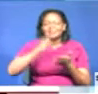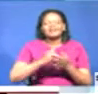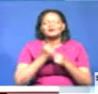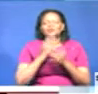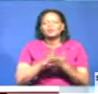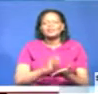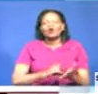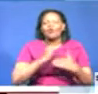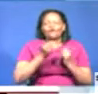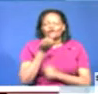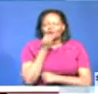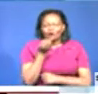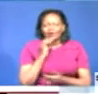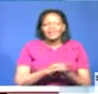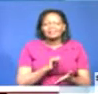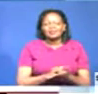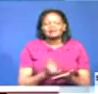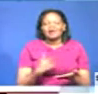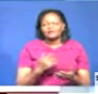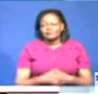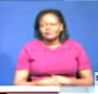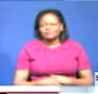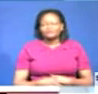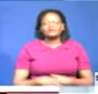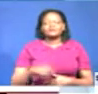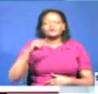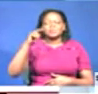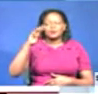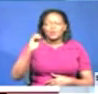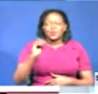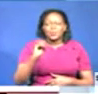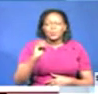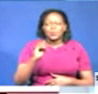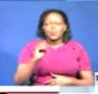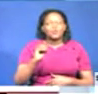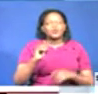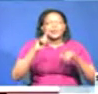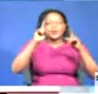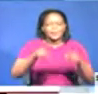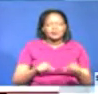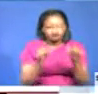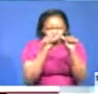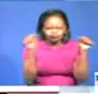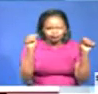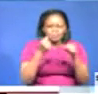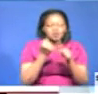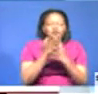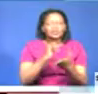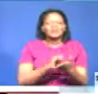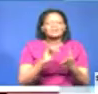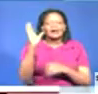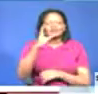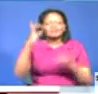vyakula vyote vilivyo na chembechembe za vyakula vilivyoimarishwa kisayansi vinawekwa nembo ili kuhakikisha wateja wanafanya maamuzi